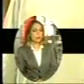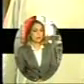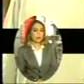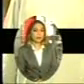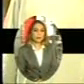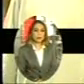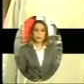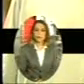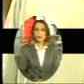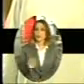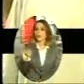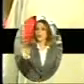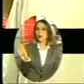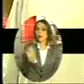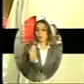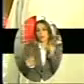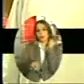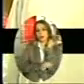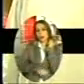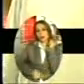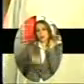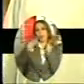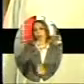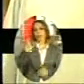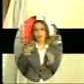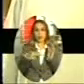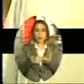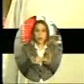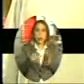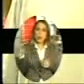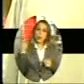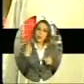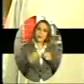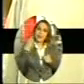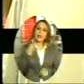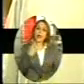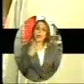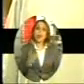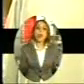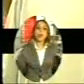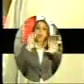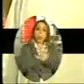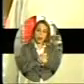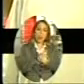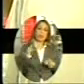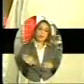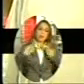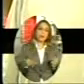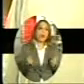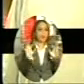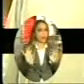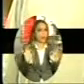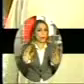מה קרה? יצחק בלמס, המשנה למנכ״ל של חברת החשמל, דייק, הוא אמר שלאורך הלילה יחזרו, ובאמת